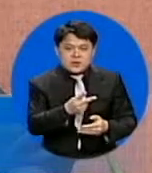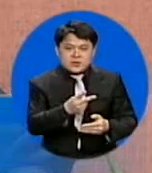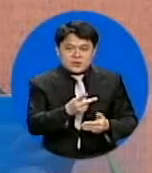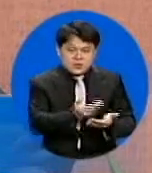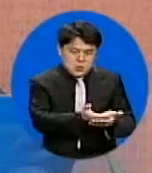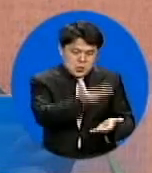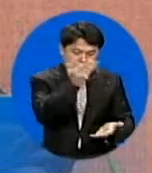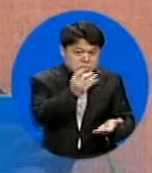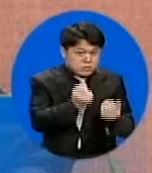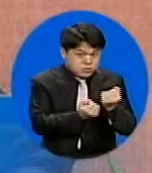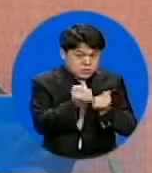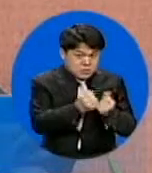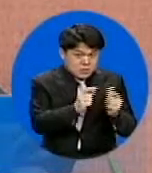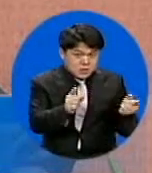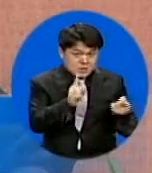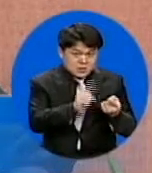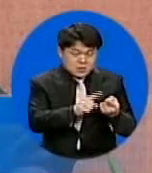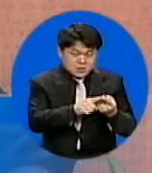그